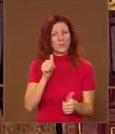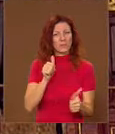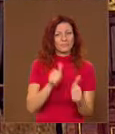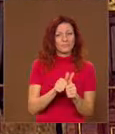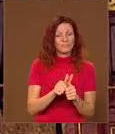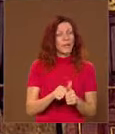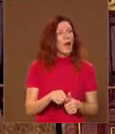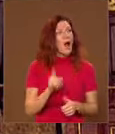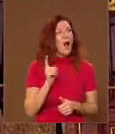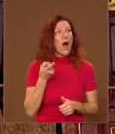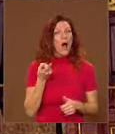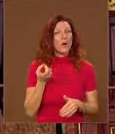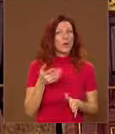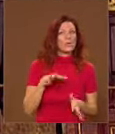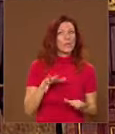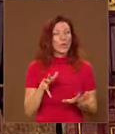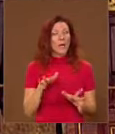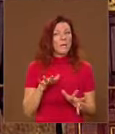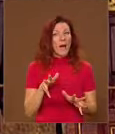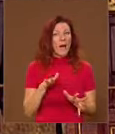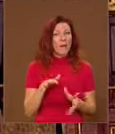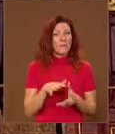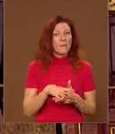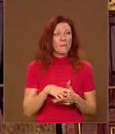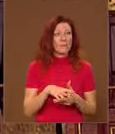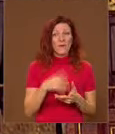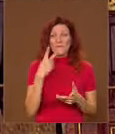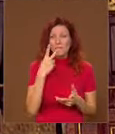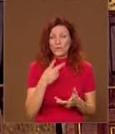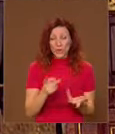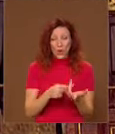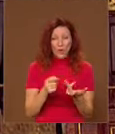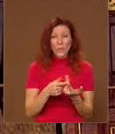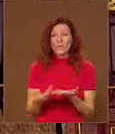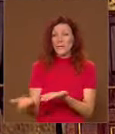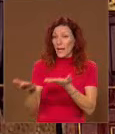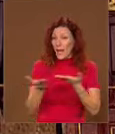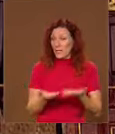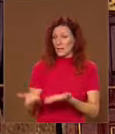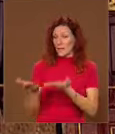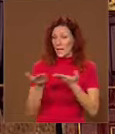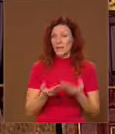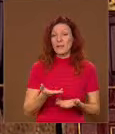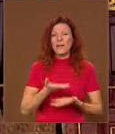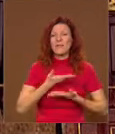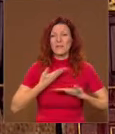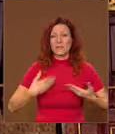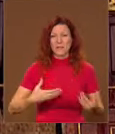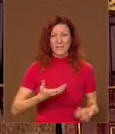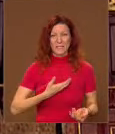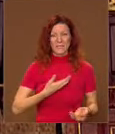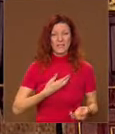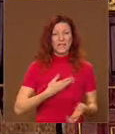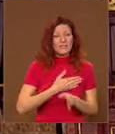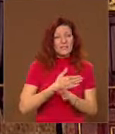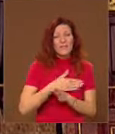от колебаещите се, да отидем, защото нечий слуга идва и ни кани. Така както ние духовниците каним всякога, елате да се